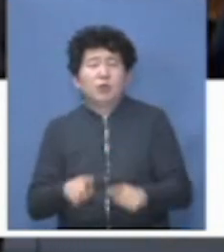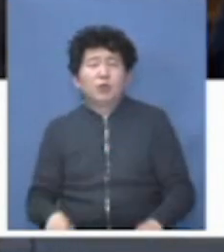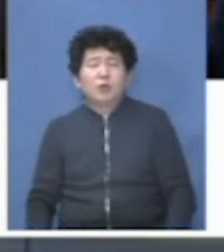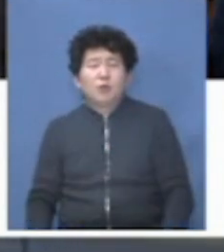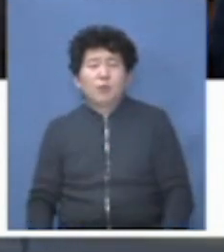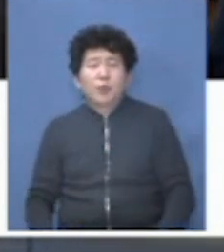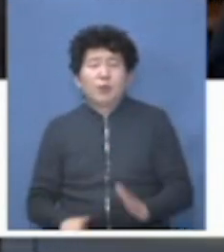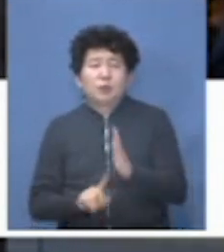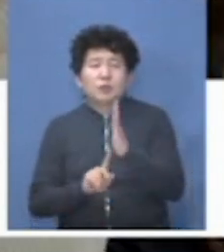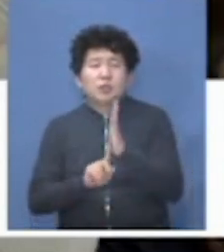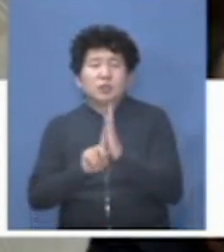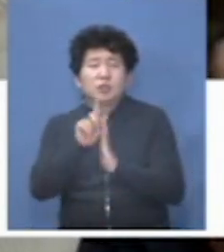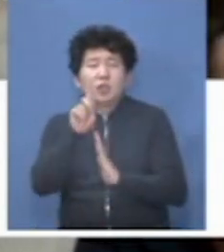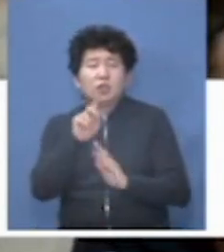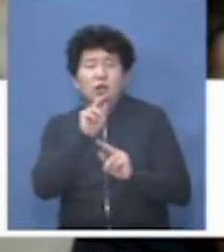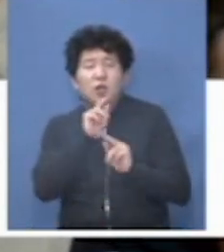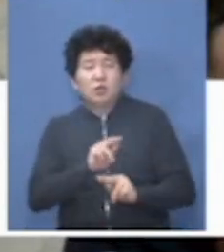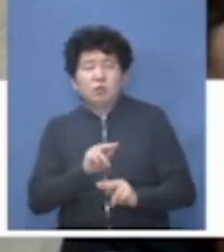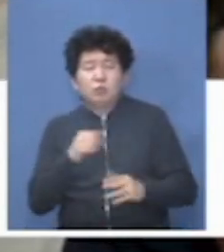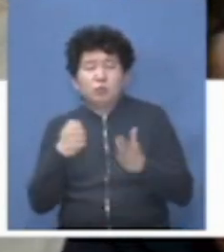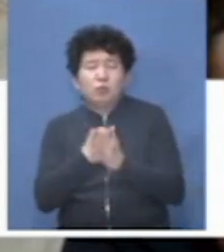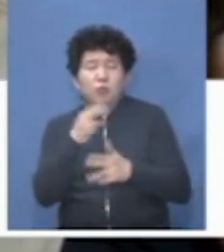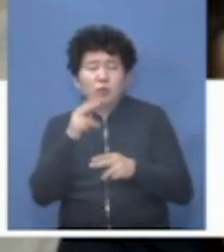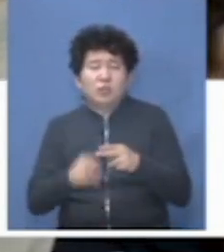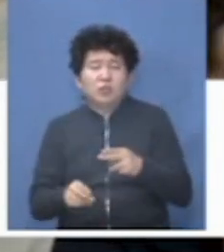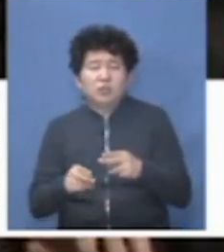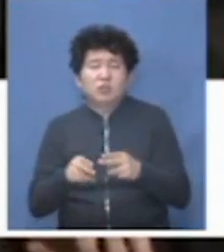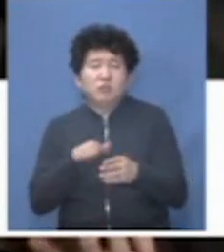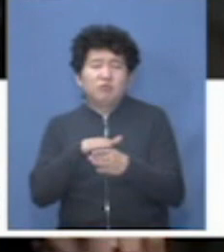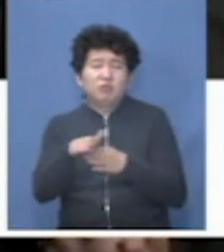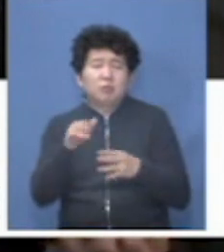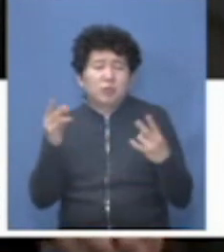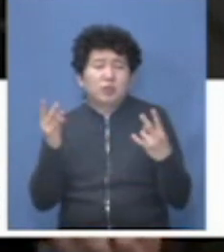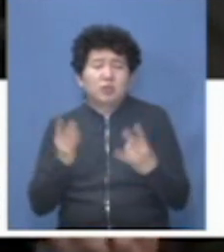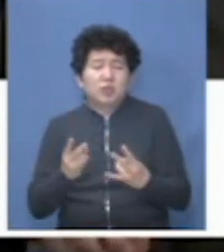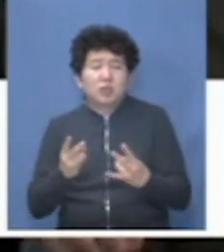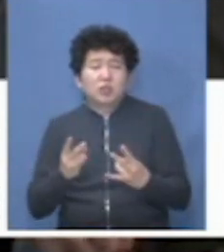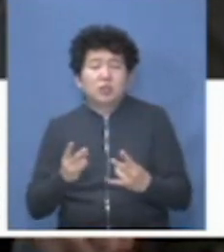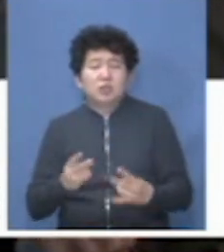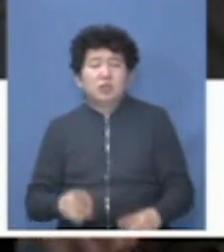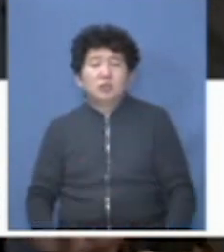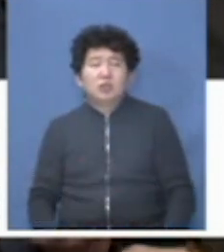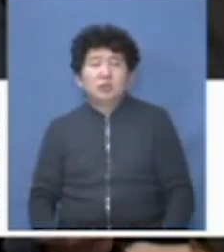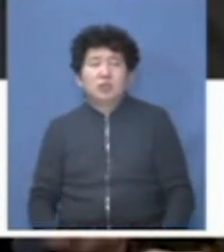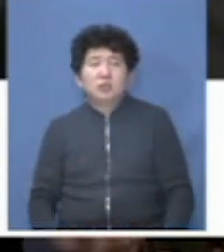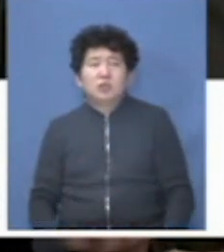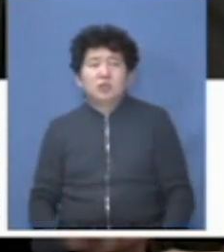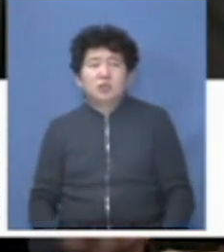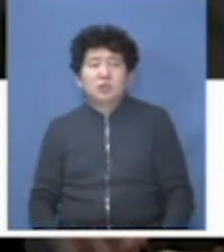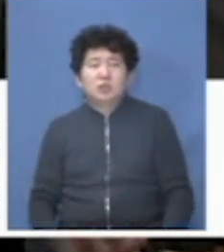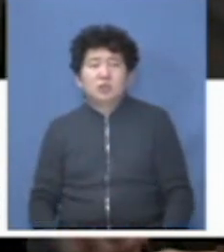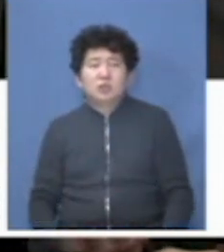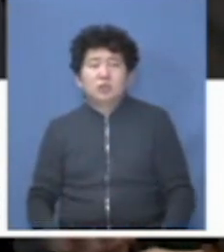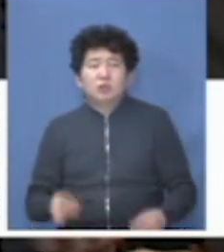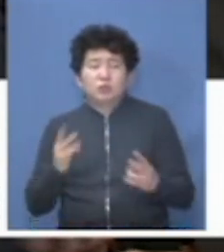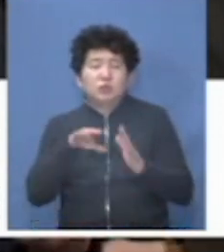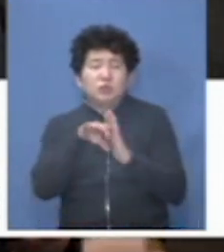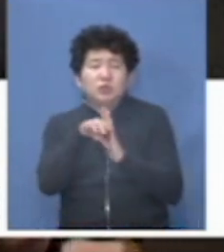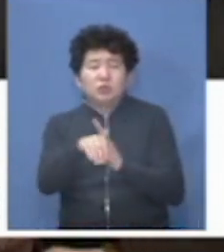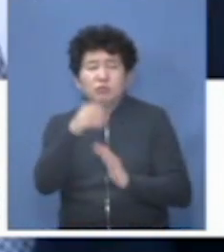істі аяғына дейін жеткізулеріңіз керек. Мемлекет басшысы айтқандай, әр салаға жасанды интеллект жүйесін енгізу